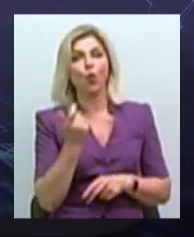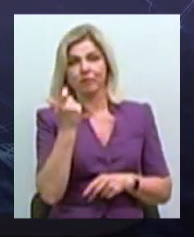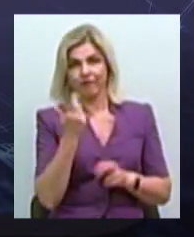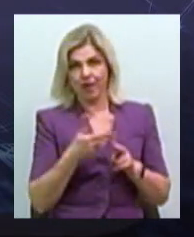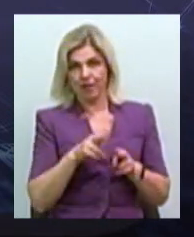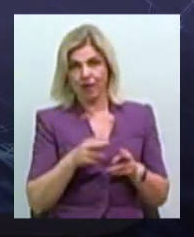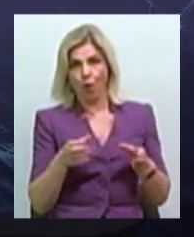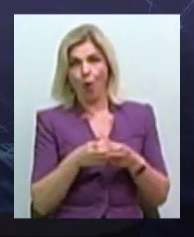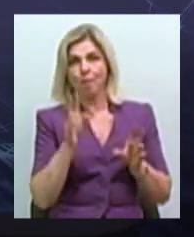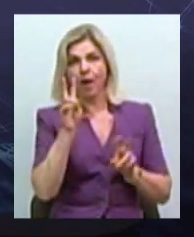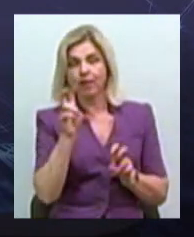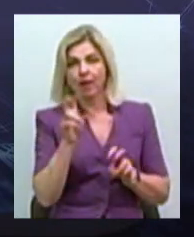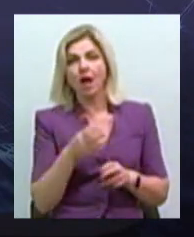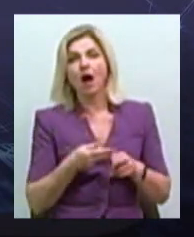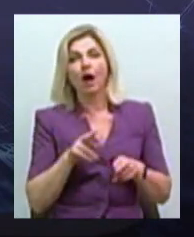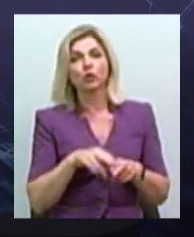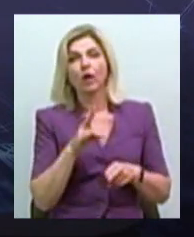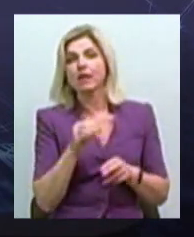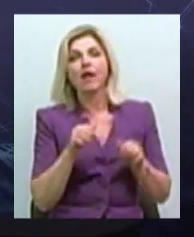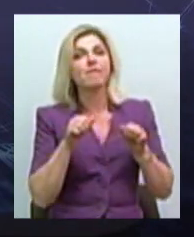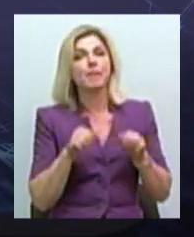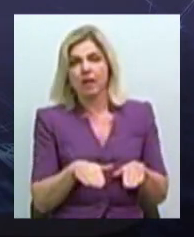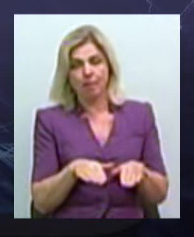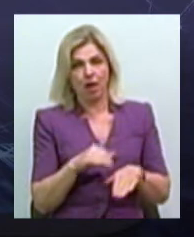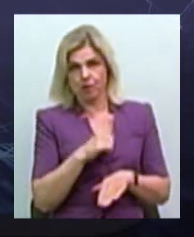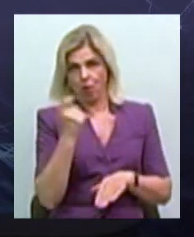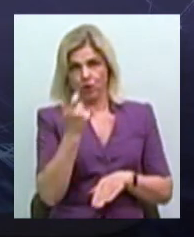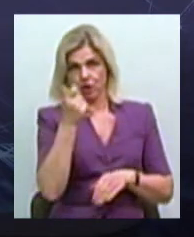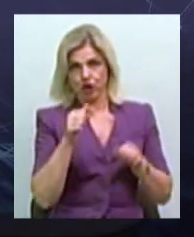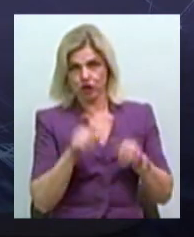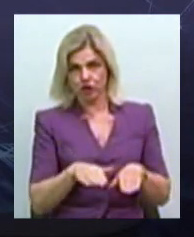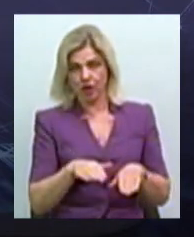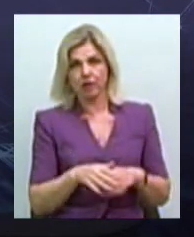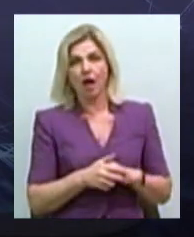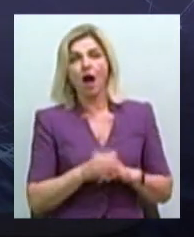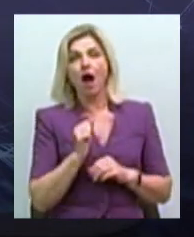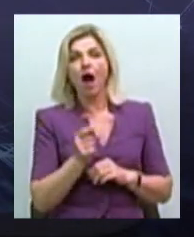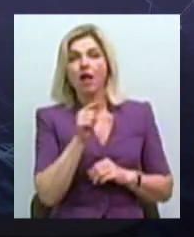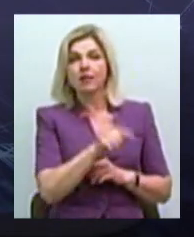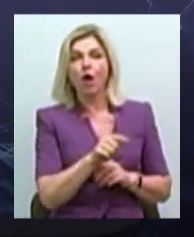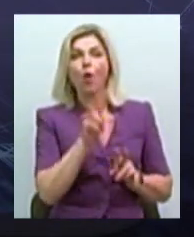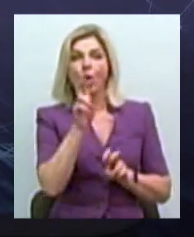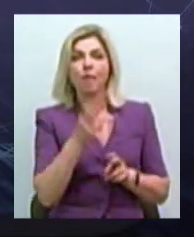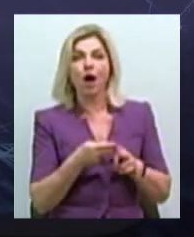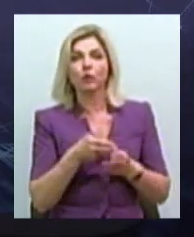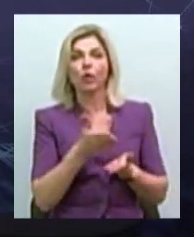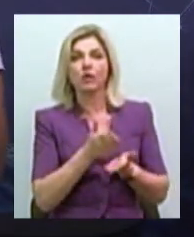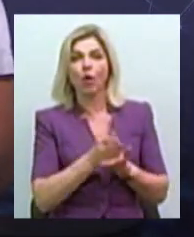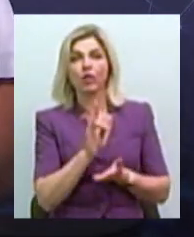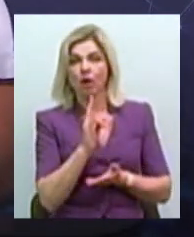компаний, которые не принимают финансовых решений. Масса собственников компаний, которые расположены в городе Николаеве,